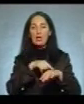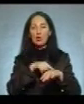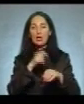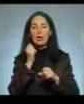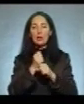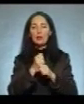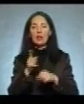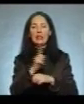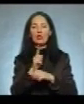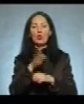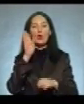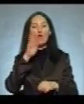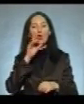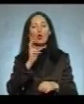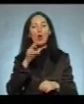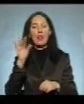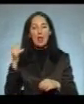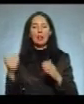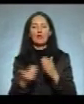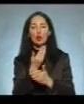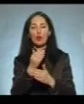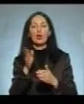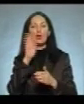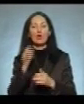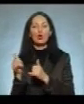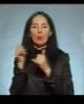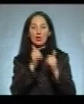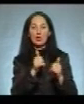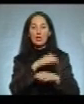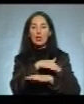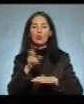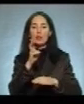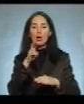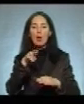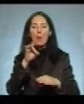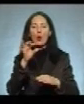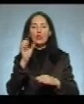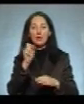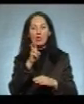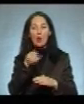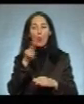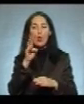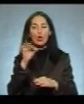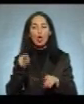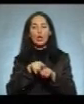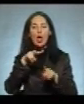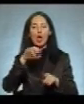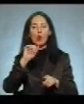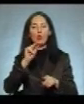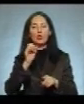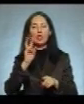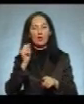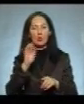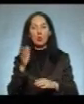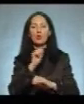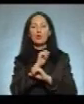працівники Тернопільводоканалу відновили водопостачання на вулицях Просвіти, Будного та Лучаківського. Воно було призупинене через